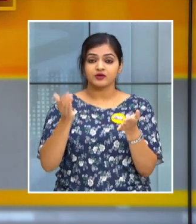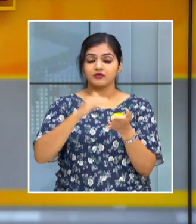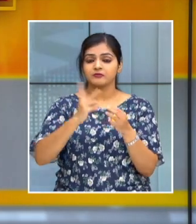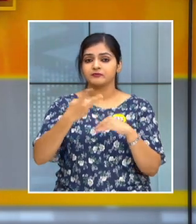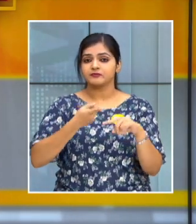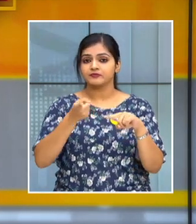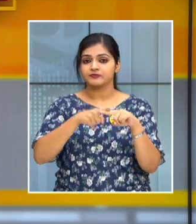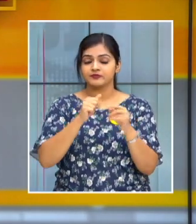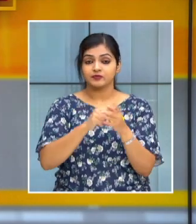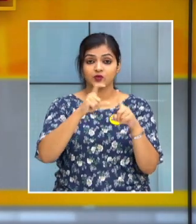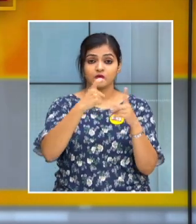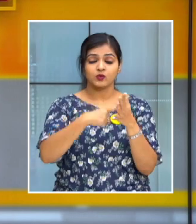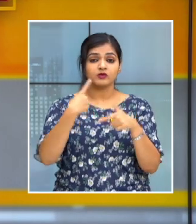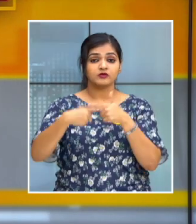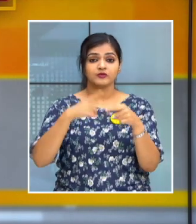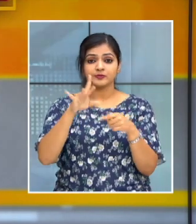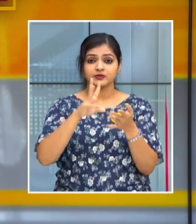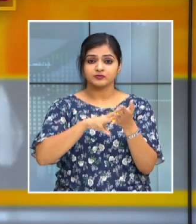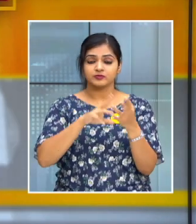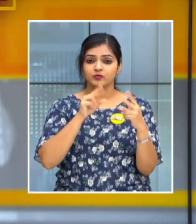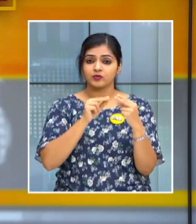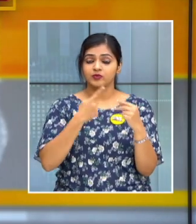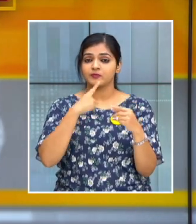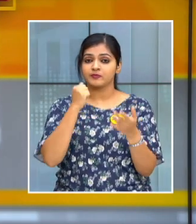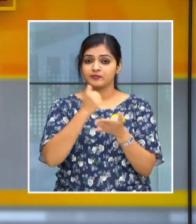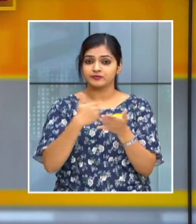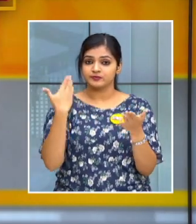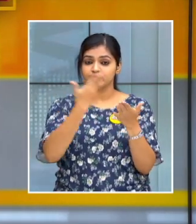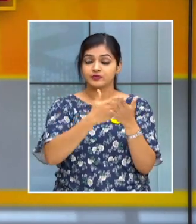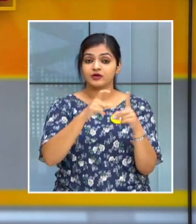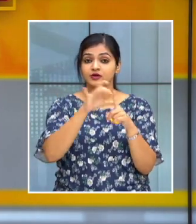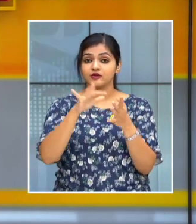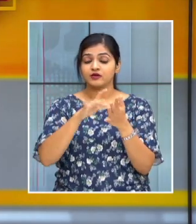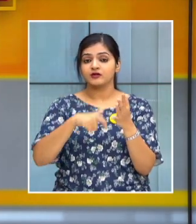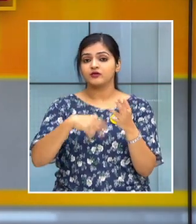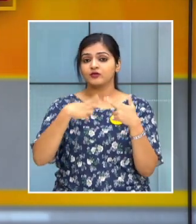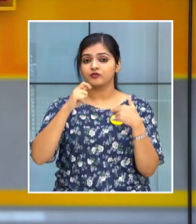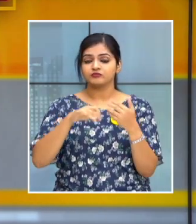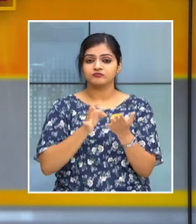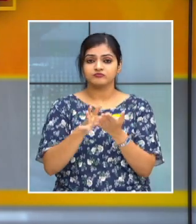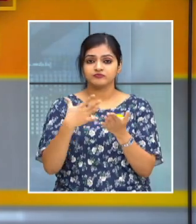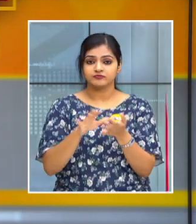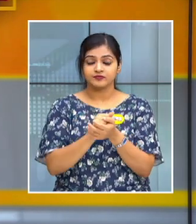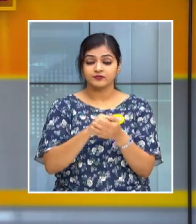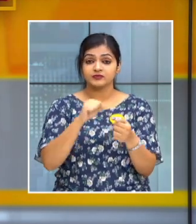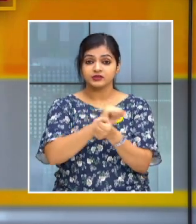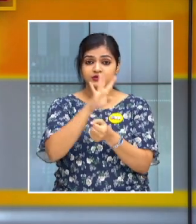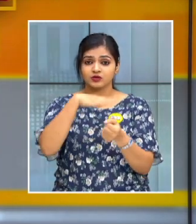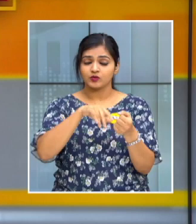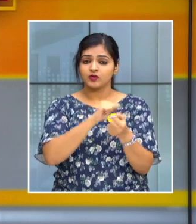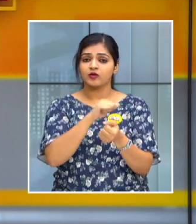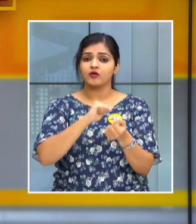തിരിച്ചടി. ഡോക്ടറുമായി ദിവസവും 15 മിനിറ്റ് സംസാരിക്കാൻ അനുവദിക്കണം എന്ന അപേക്ഷ ഡൽഹി റൌസ് അവന്യൂ കോടതി തള്ളി. ജയിലിൽ ആവശ്യമായ